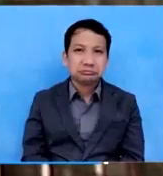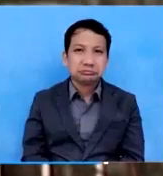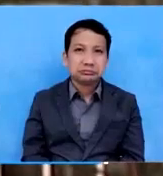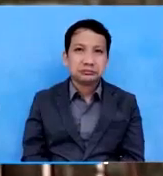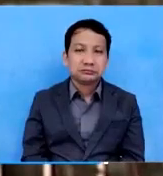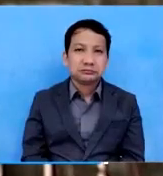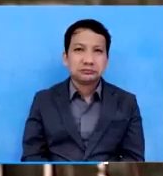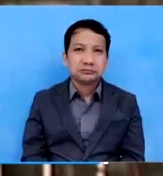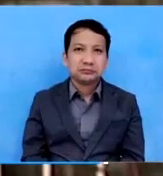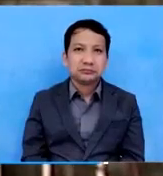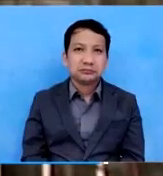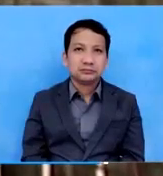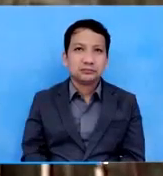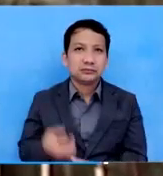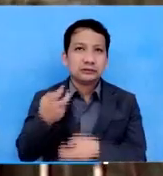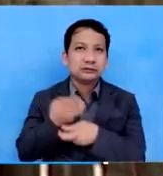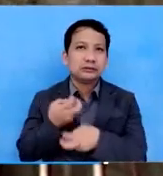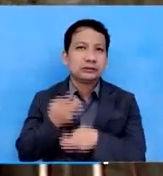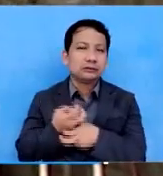Hirap ako ang buhay eh.